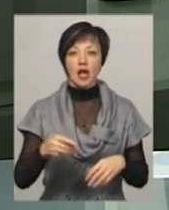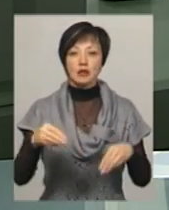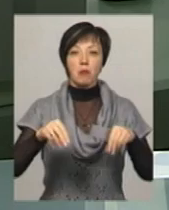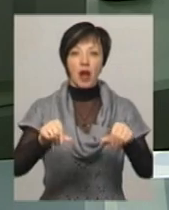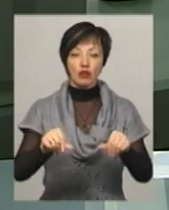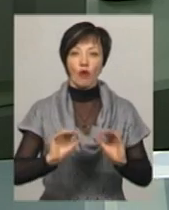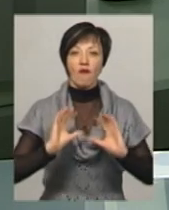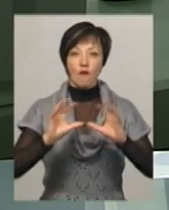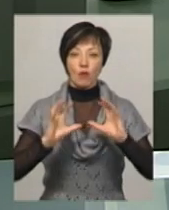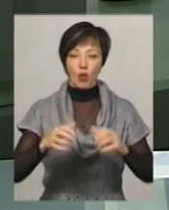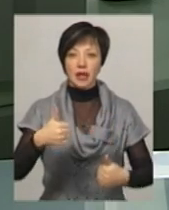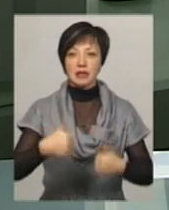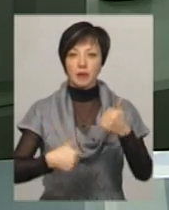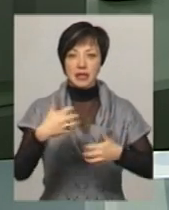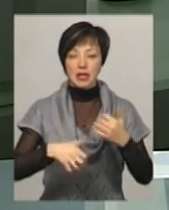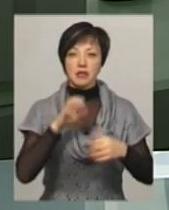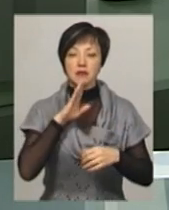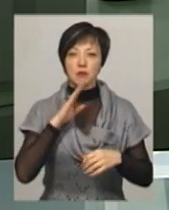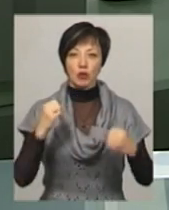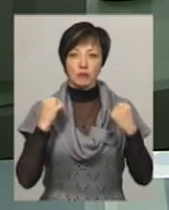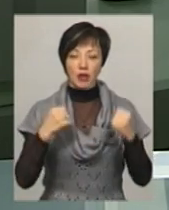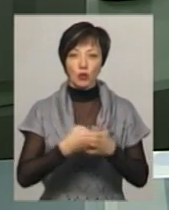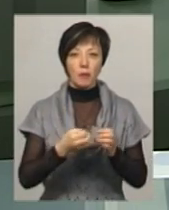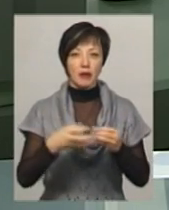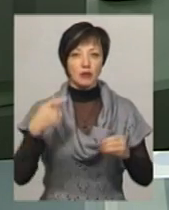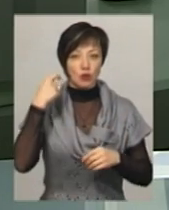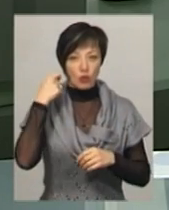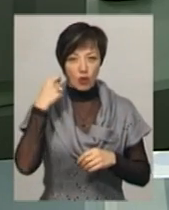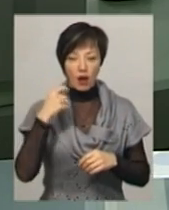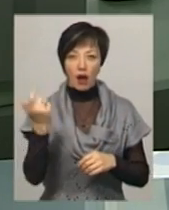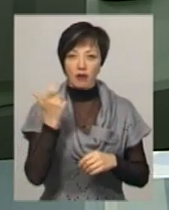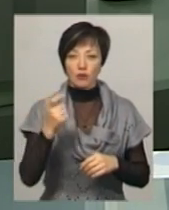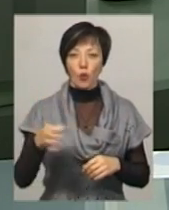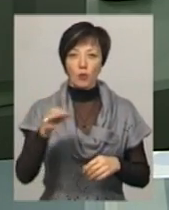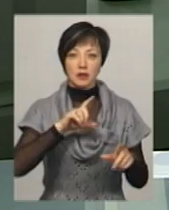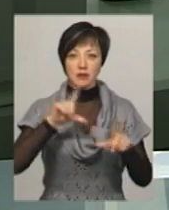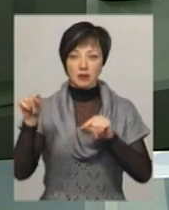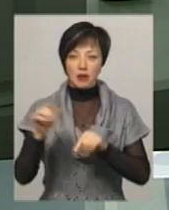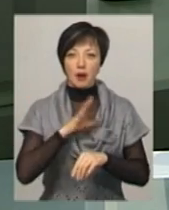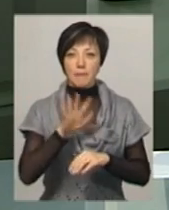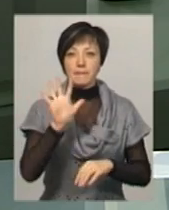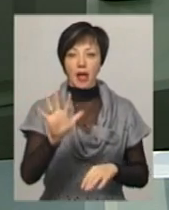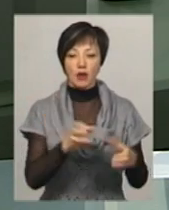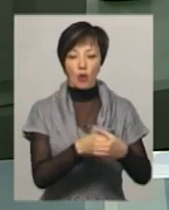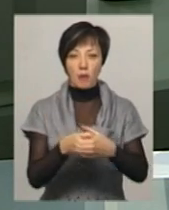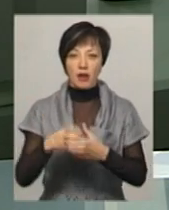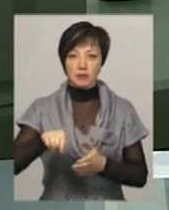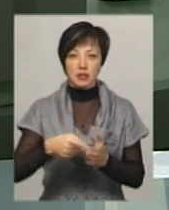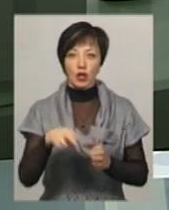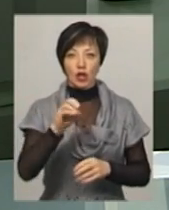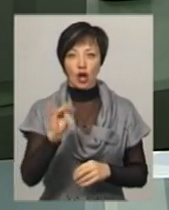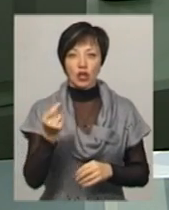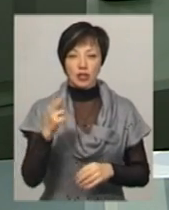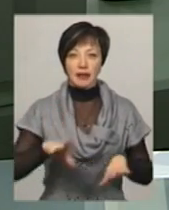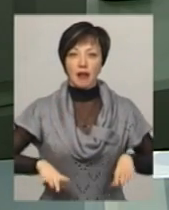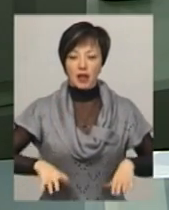волейболу. На змагання серед спортсменок до 15 років у Первомайськ Харківської області виїжджали 5 команд з Деражні.